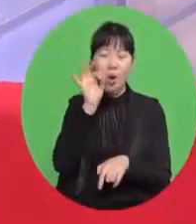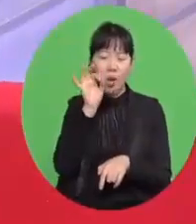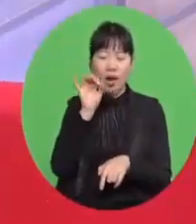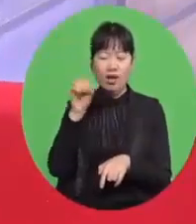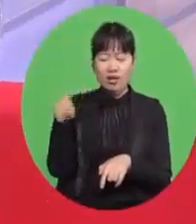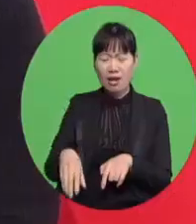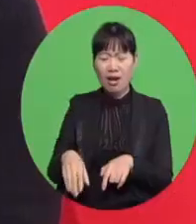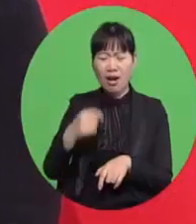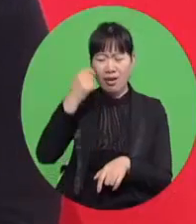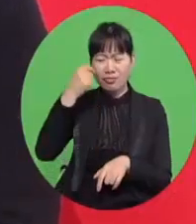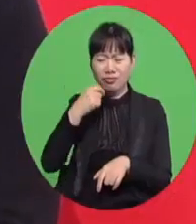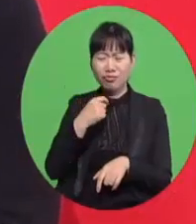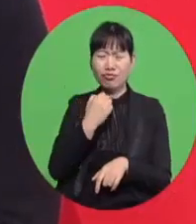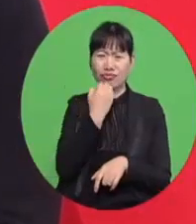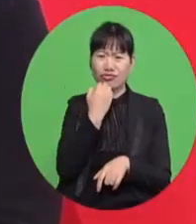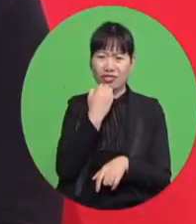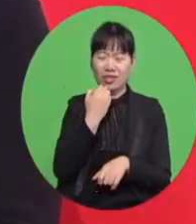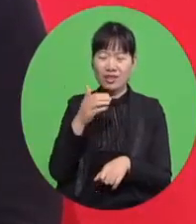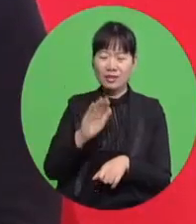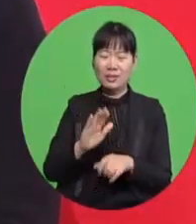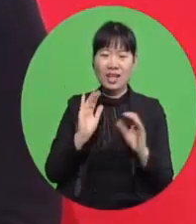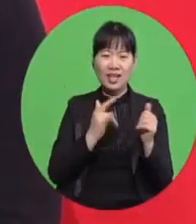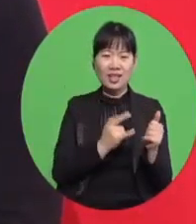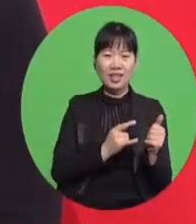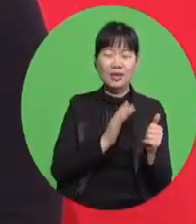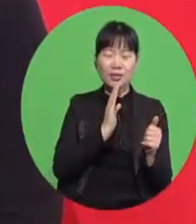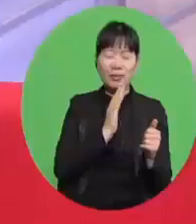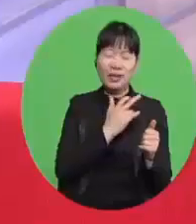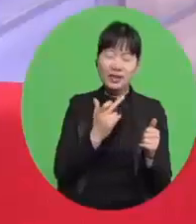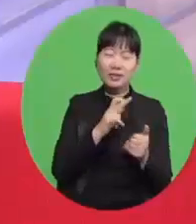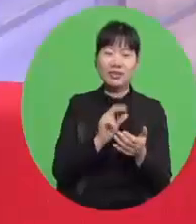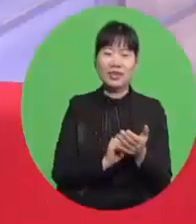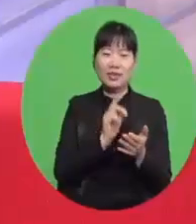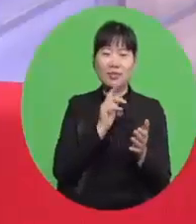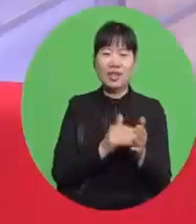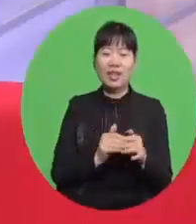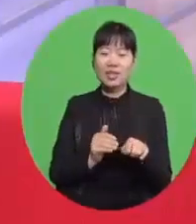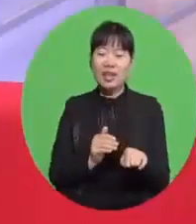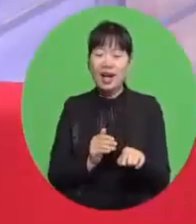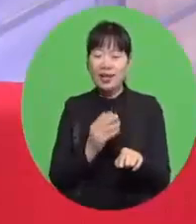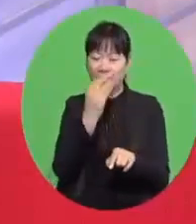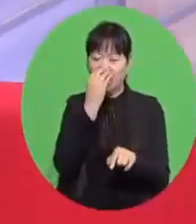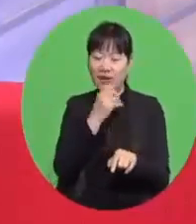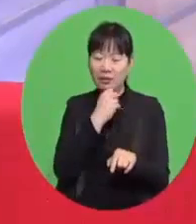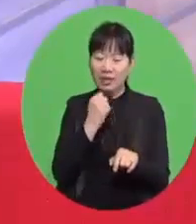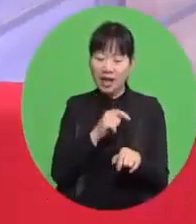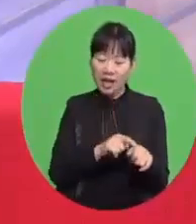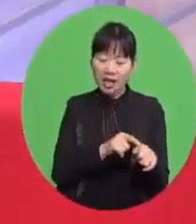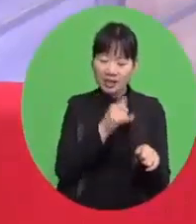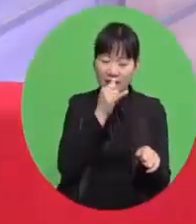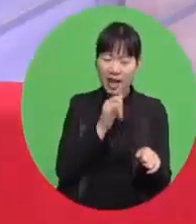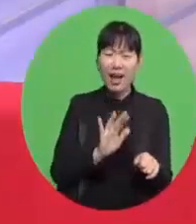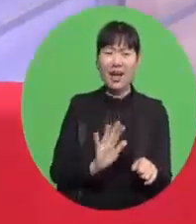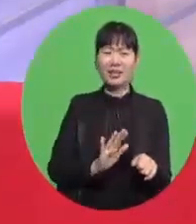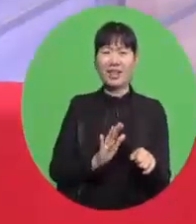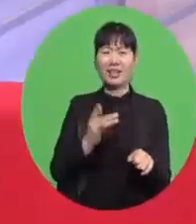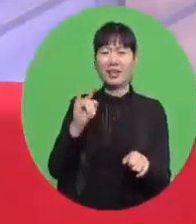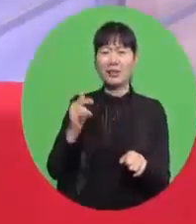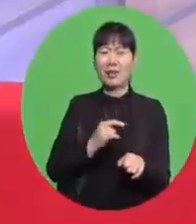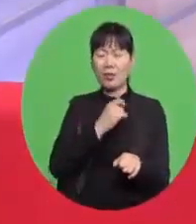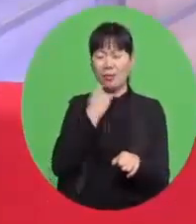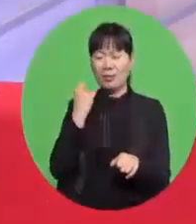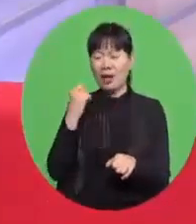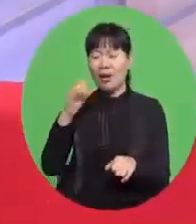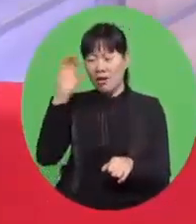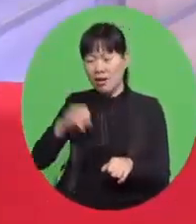그렇게 저렇게 징징거릴 일이야 하지만 애한테는 그게 대단한 거라는 거. 네 손에 딸기맛 또 있잖아. 네, 아니에요. 애는 그 순간 레몬맛을 끝장을 봐야